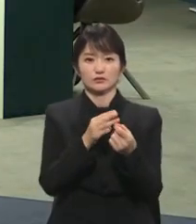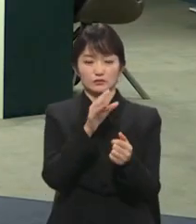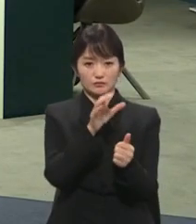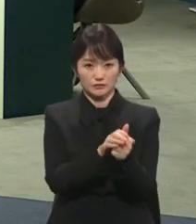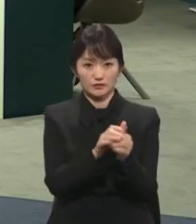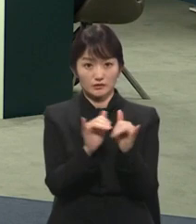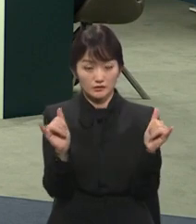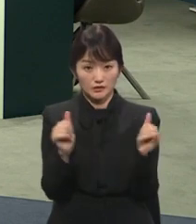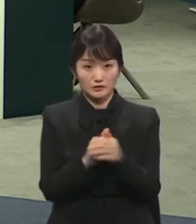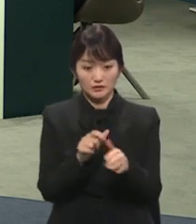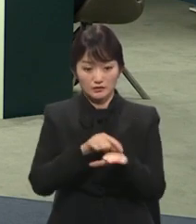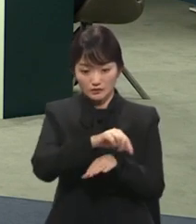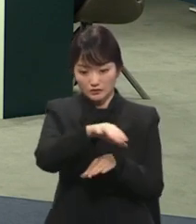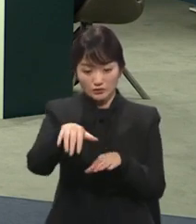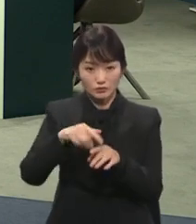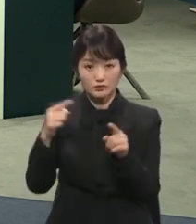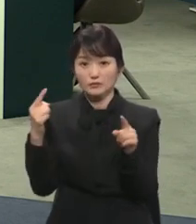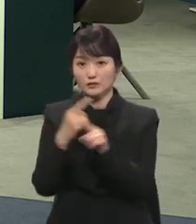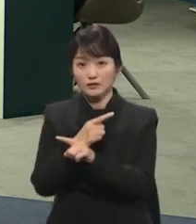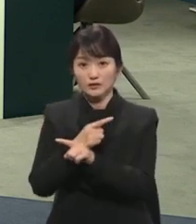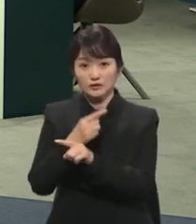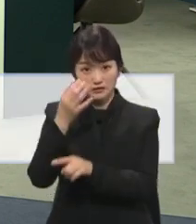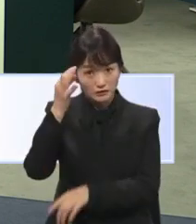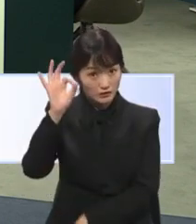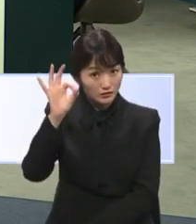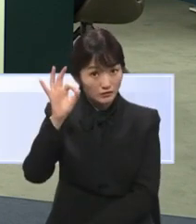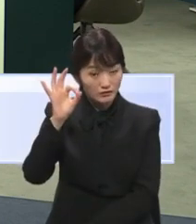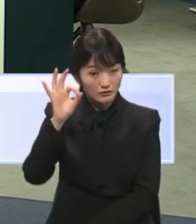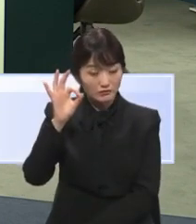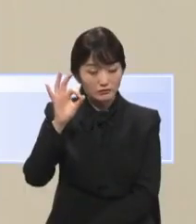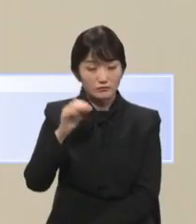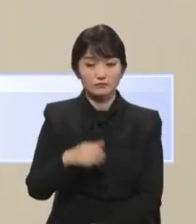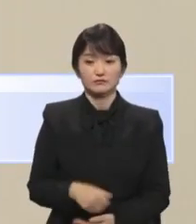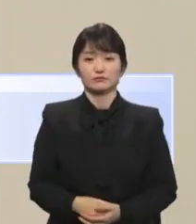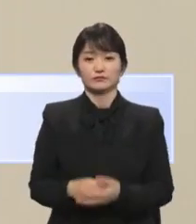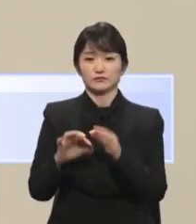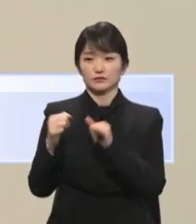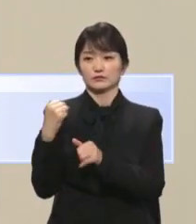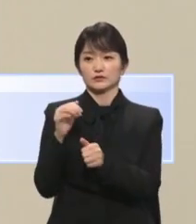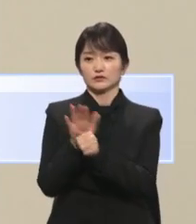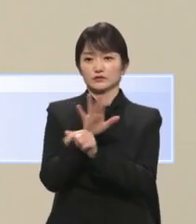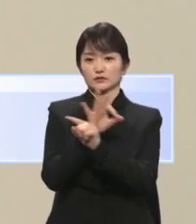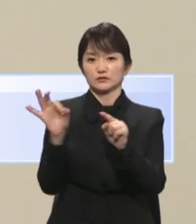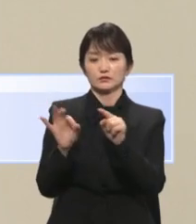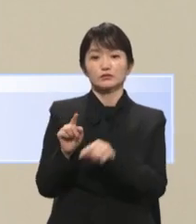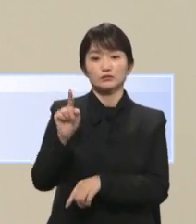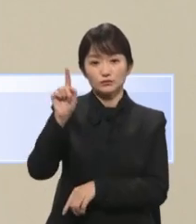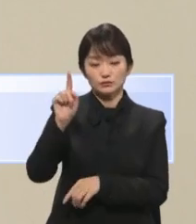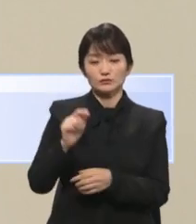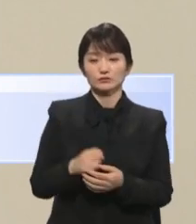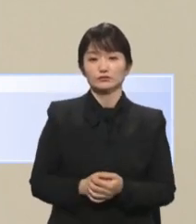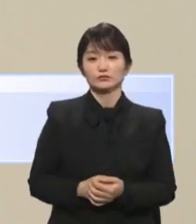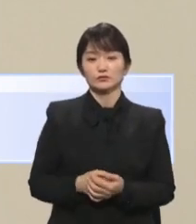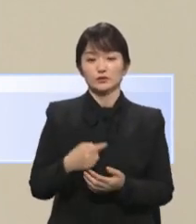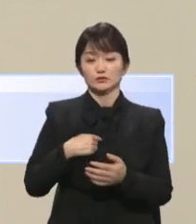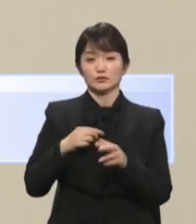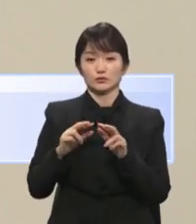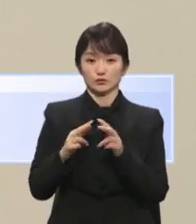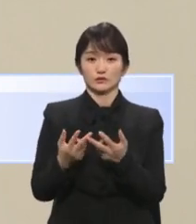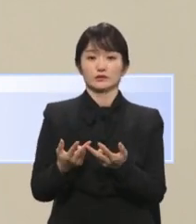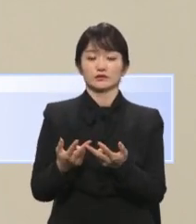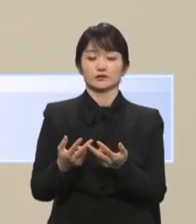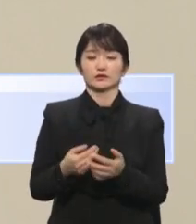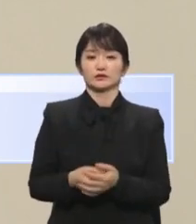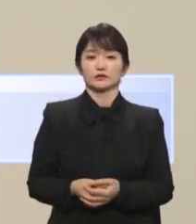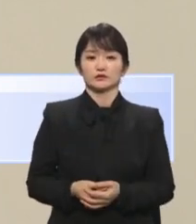수 있습니까데 우선은 사실 국민의 힘이 지지율을 높이기 위해서는 이런 식으로 그 본인의 그니까 당의